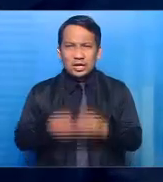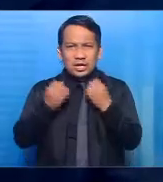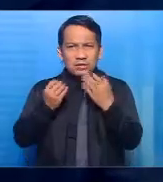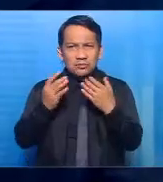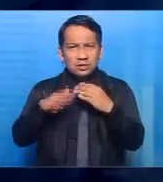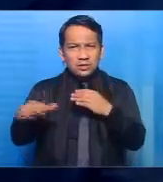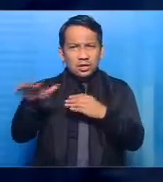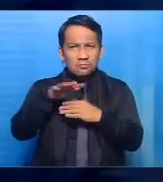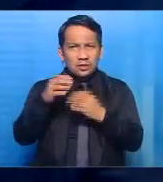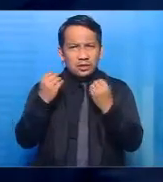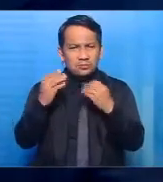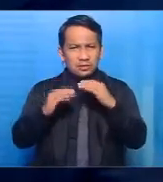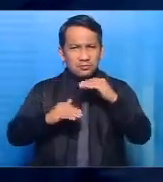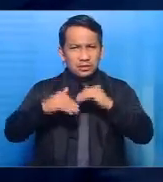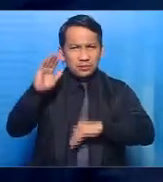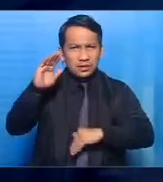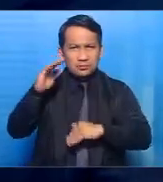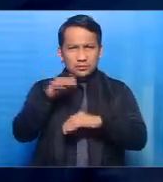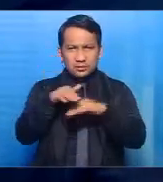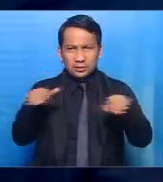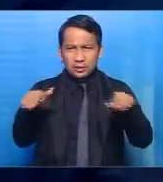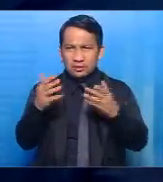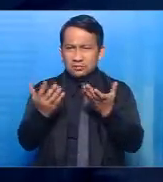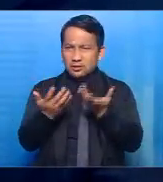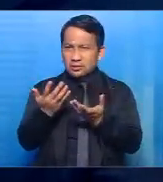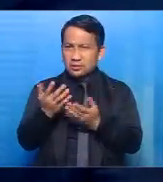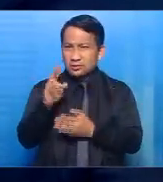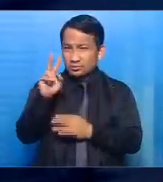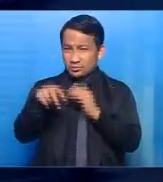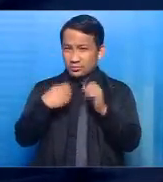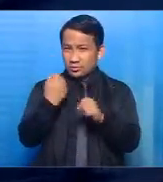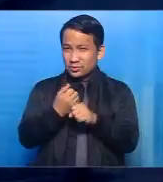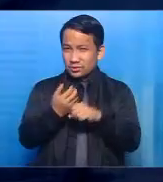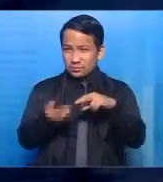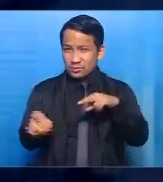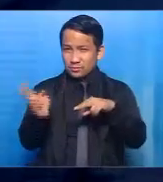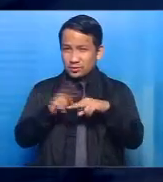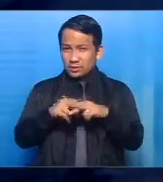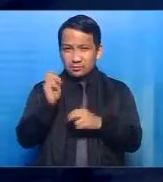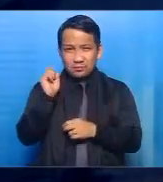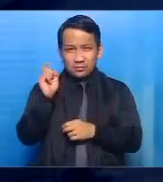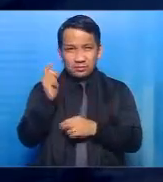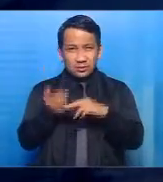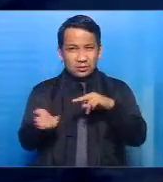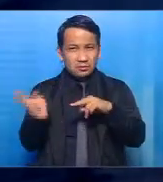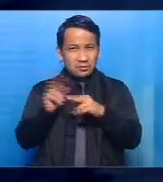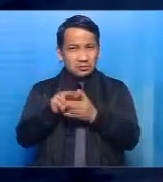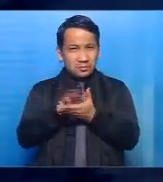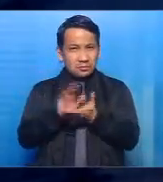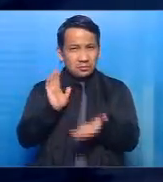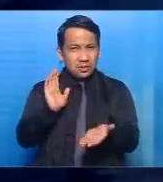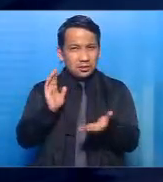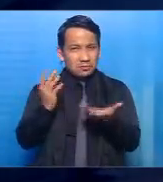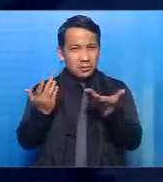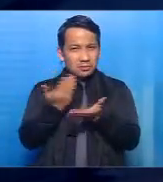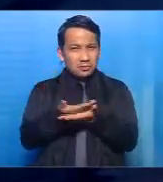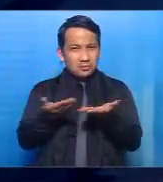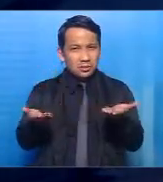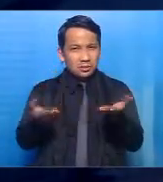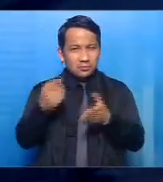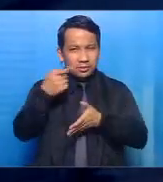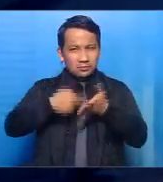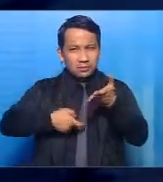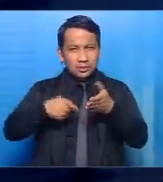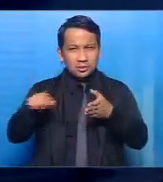Bumarangkada sa pinakamataas na level sa mahigit 2 taon ng inflation o ang tas ng pagtaas ng mga presyo